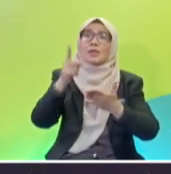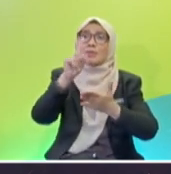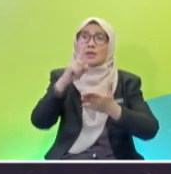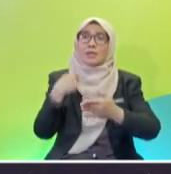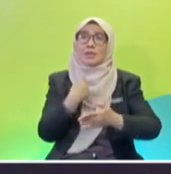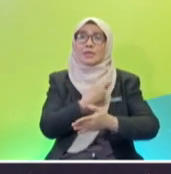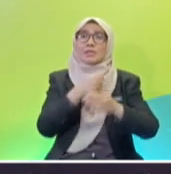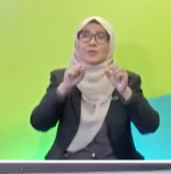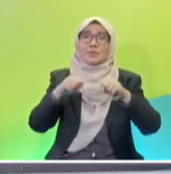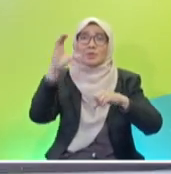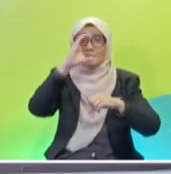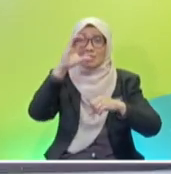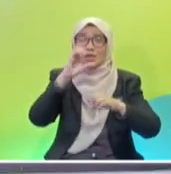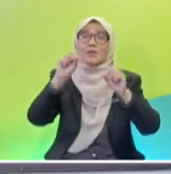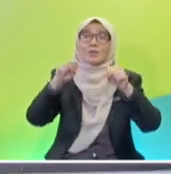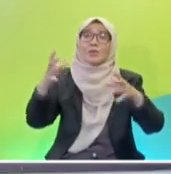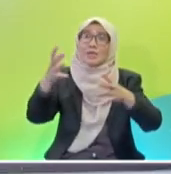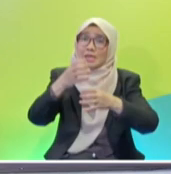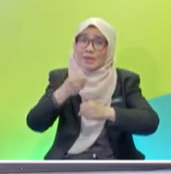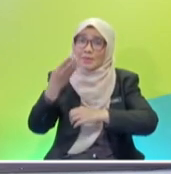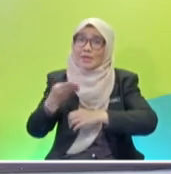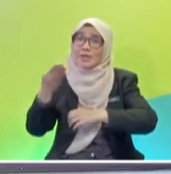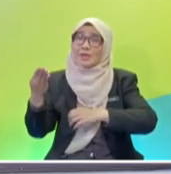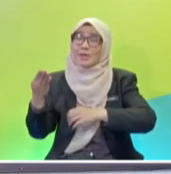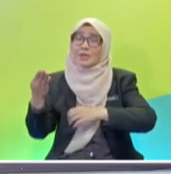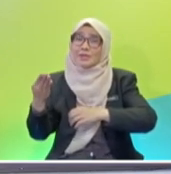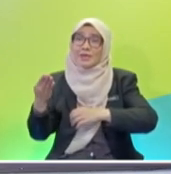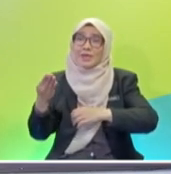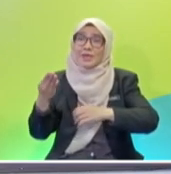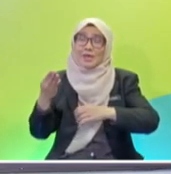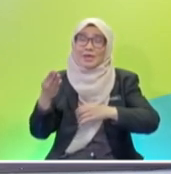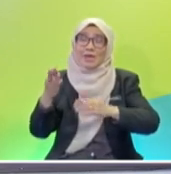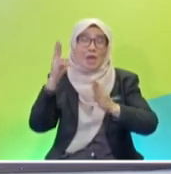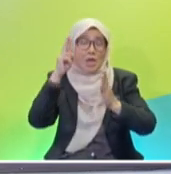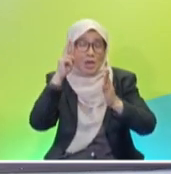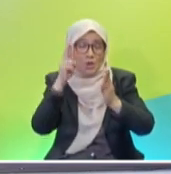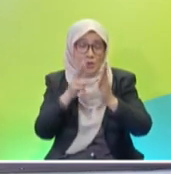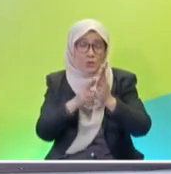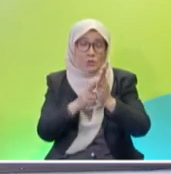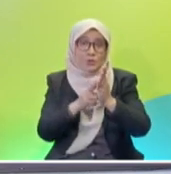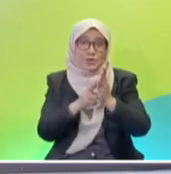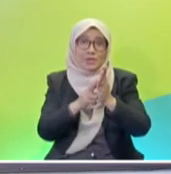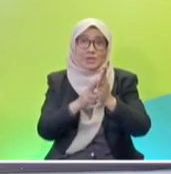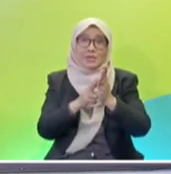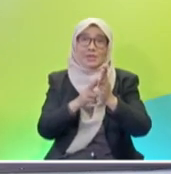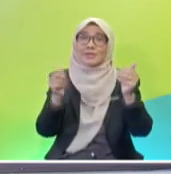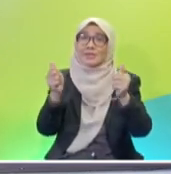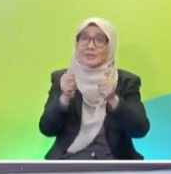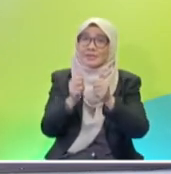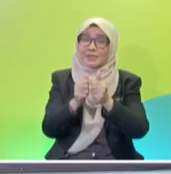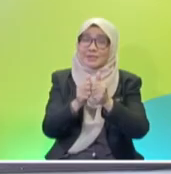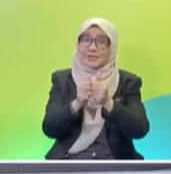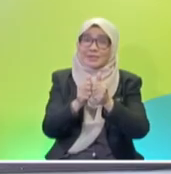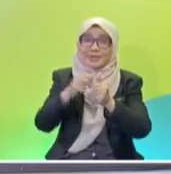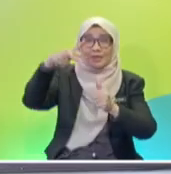rujukan? Baik, kita boleh mendapatkan bahan rujukan dan boleh tahu lebih lanjut lagi dengan merujuk